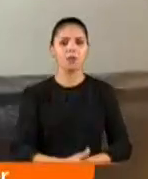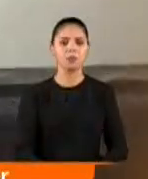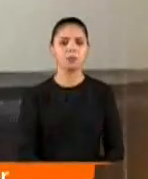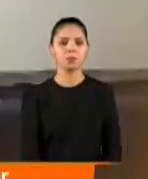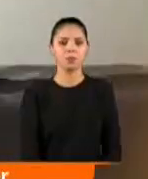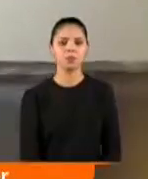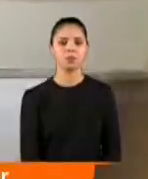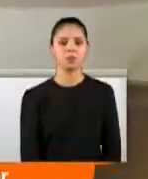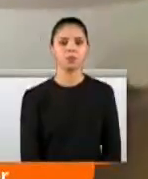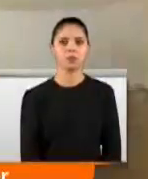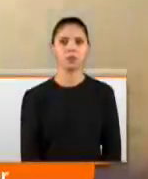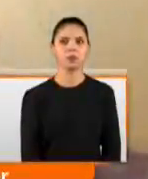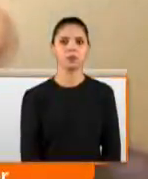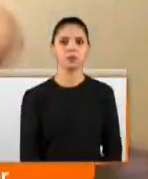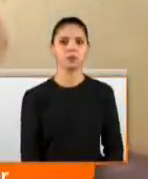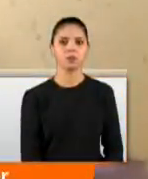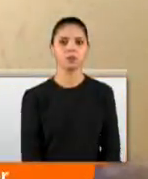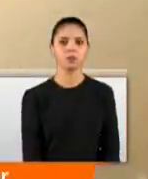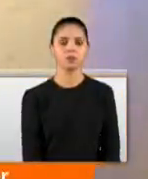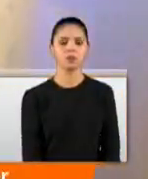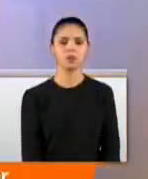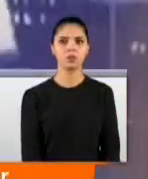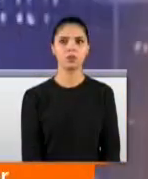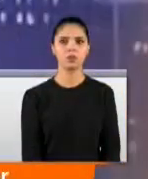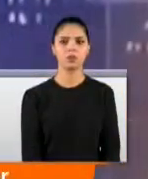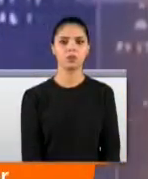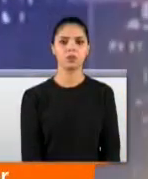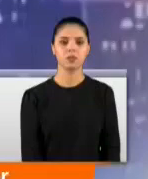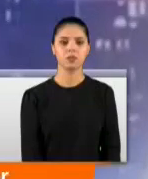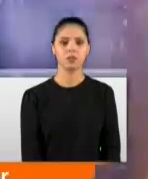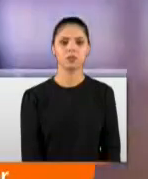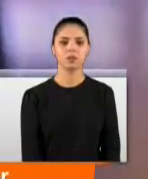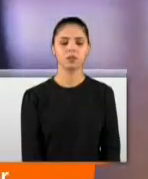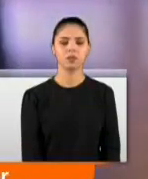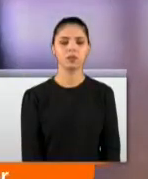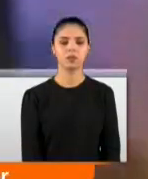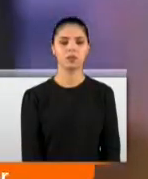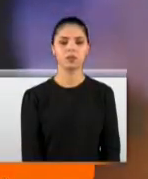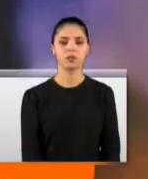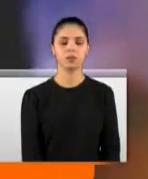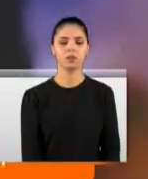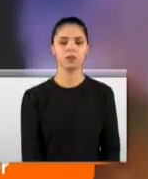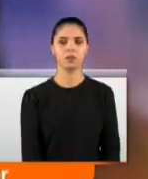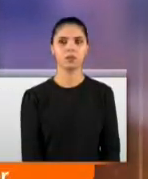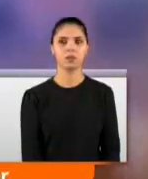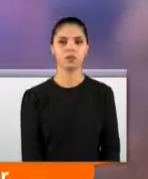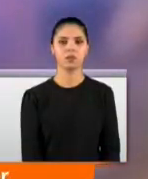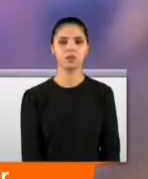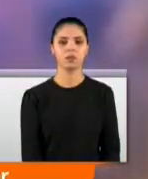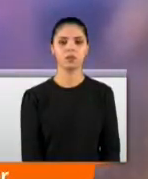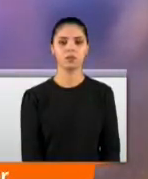Harbi fosil. Maşallah. Maşallah. Gerçek fosil. Tıpkısının aynısı. Maşallah. Maşallah. Hani evrim vardı?